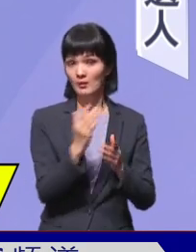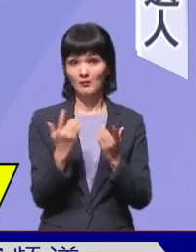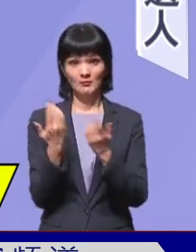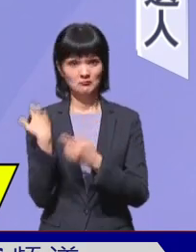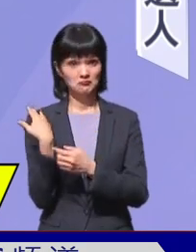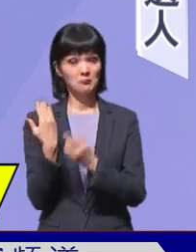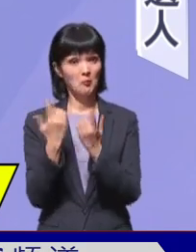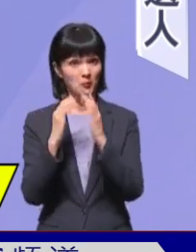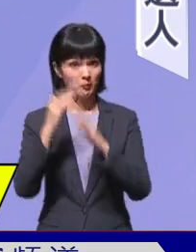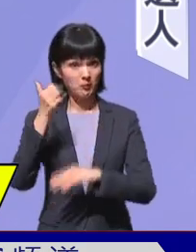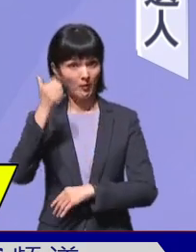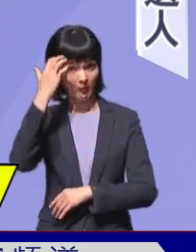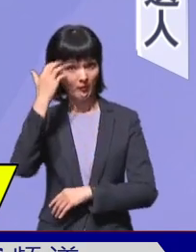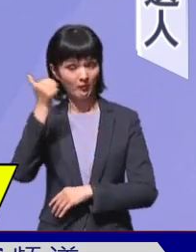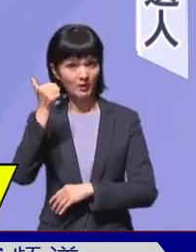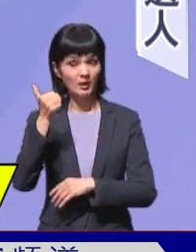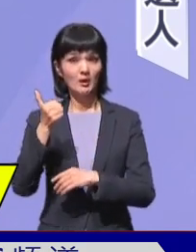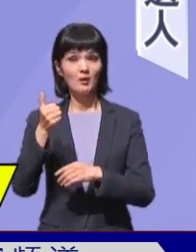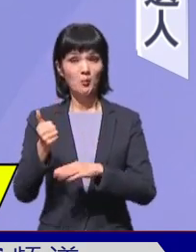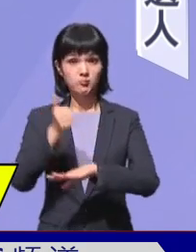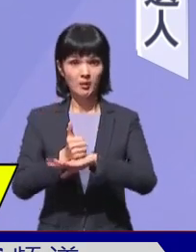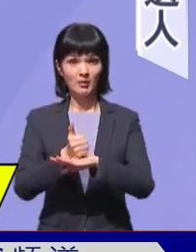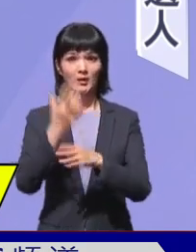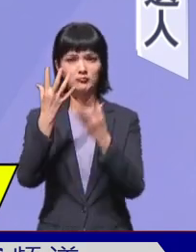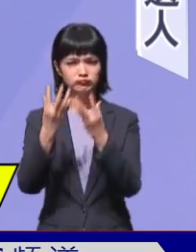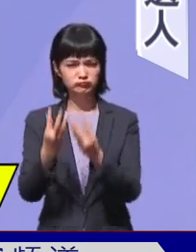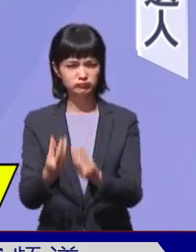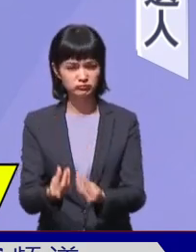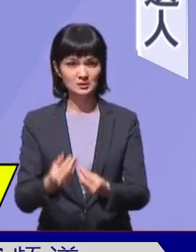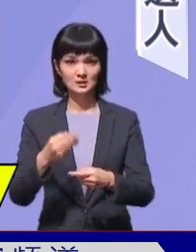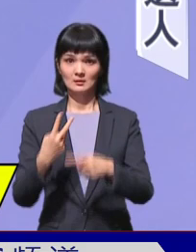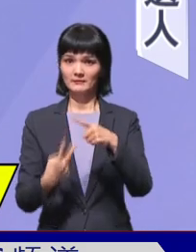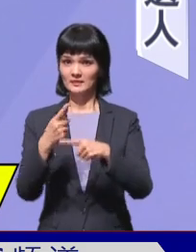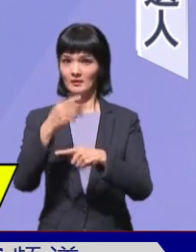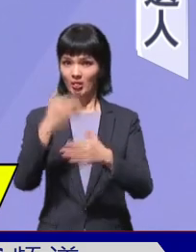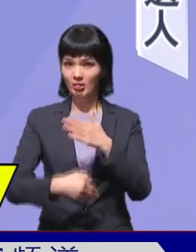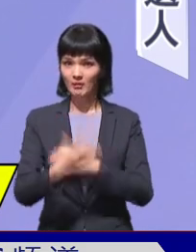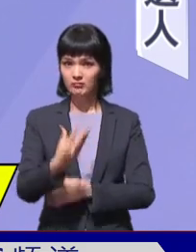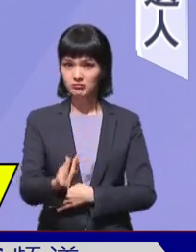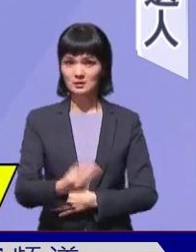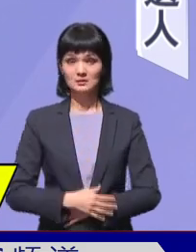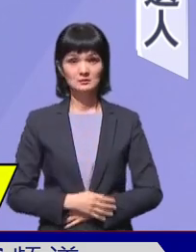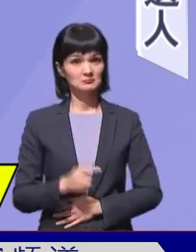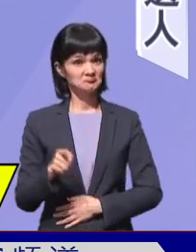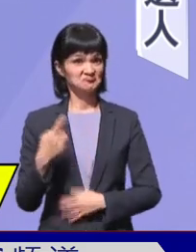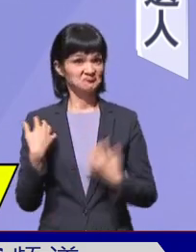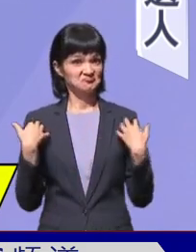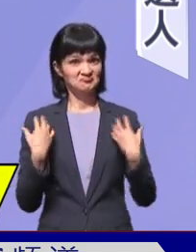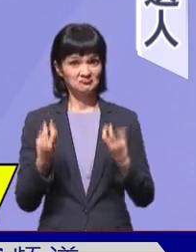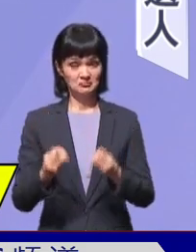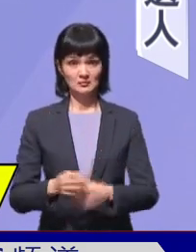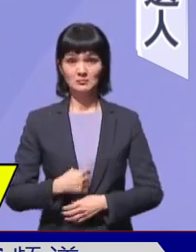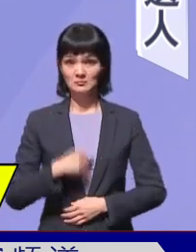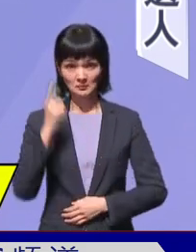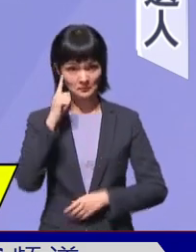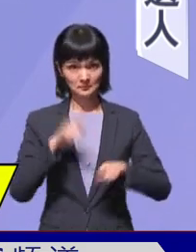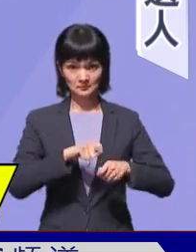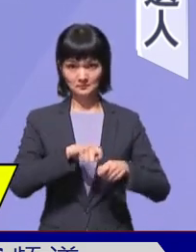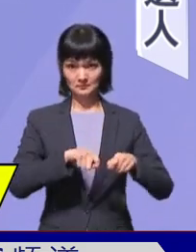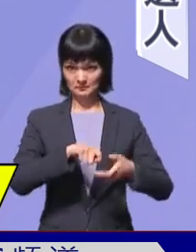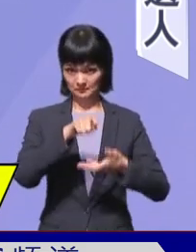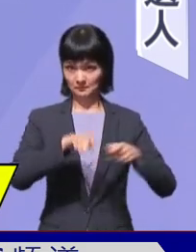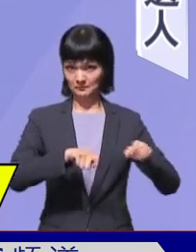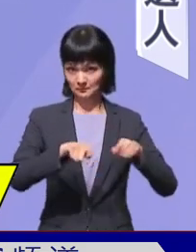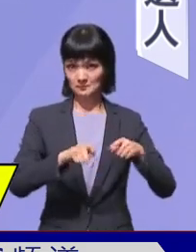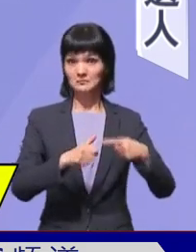有16000多，几乎减半。所以这是一个非常严肃的问题，我也提出很具体的做法。未来，第